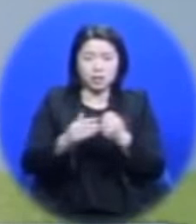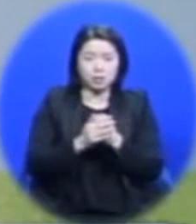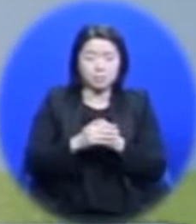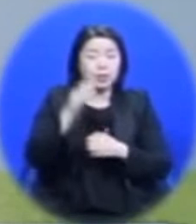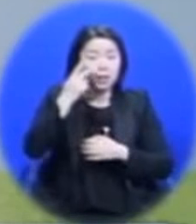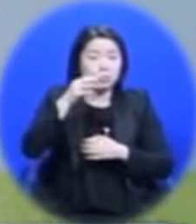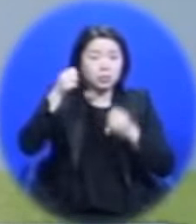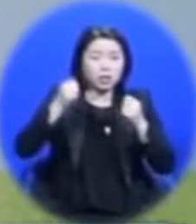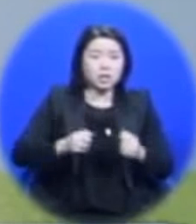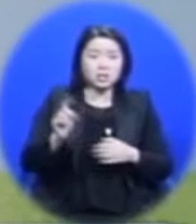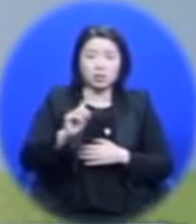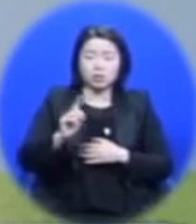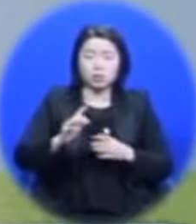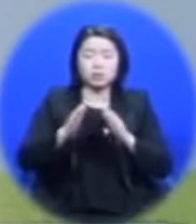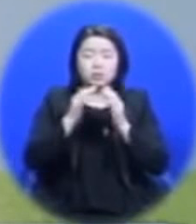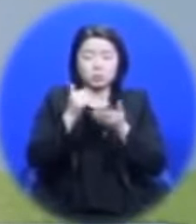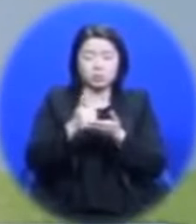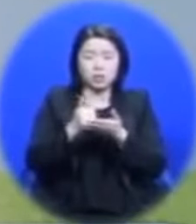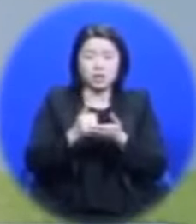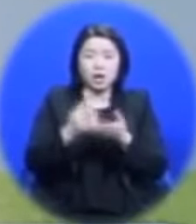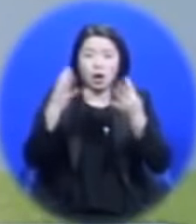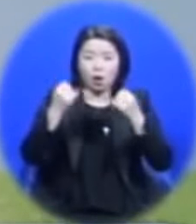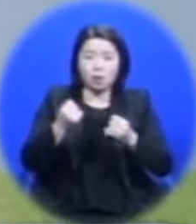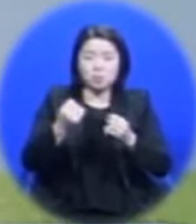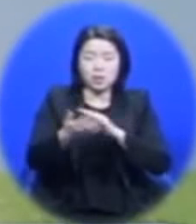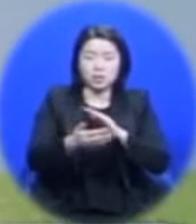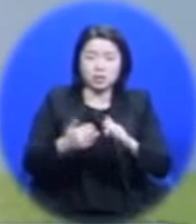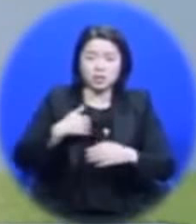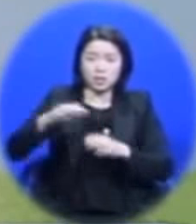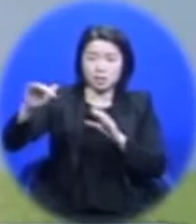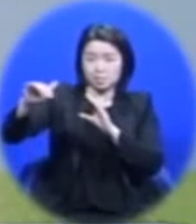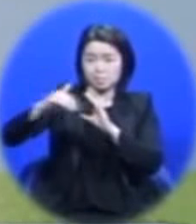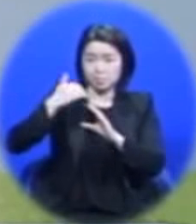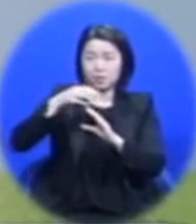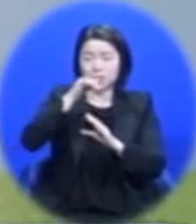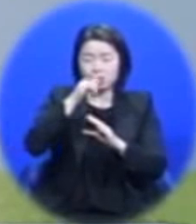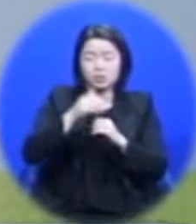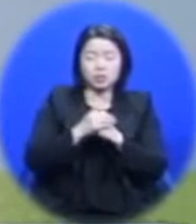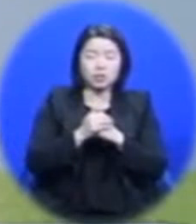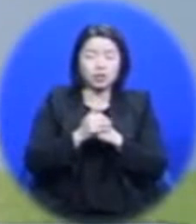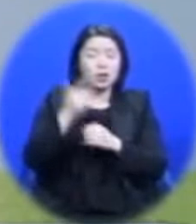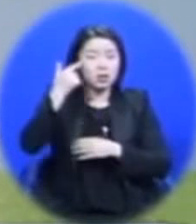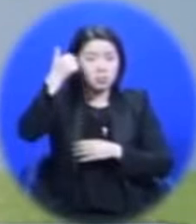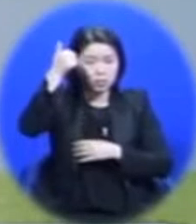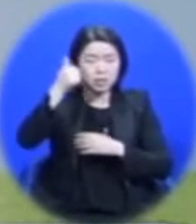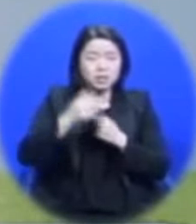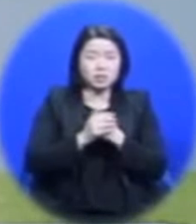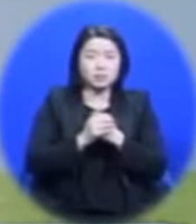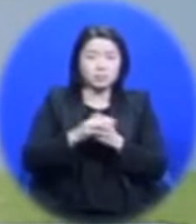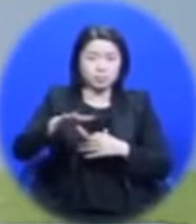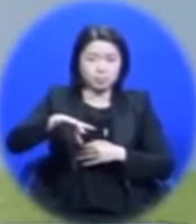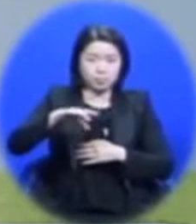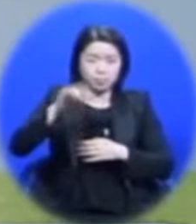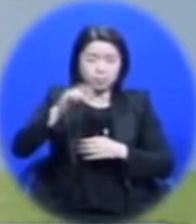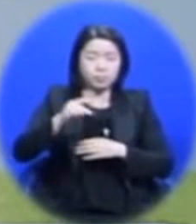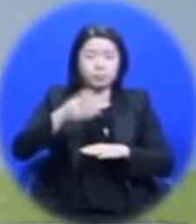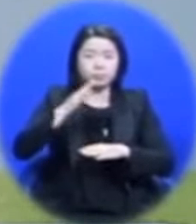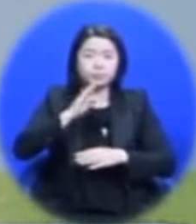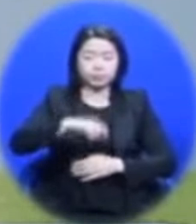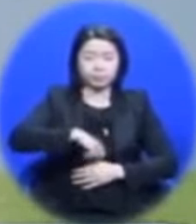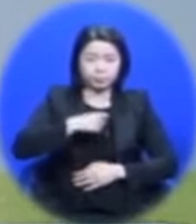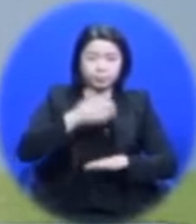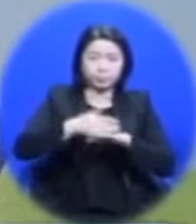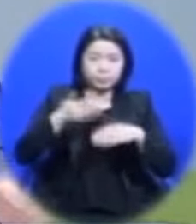미국에 계신 어느 분이 얼마 전에 제게 메일을 보내오셨어요. 목사님, 우선 진심으로